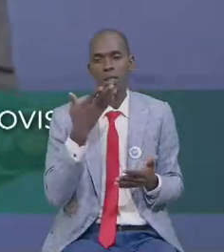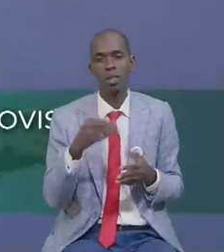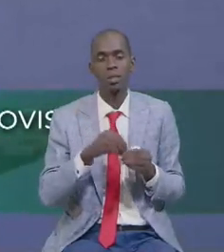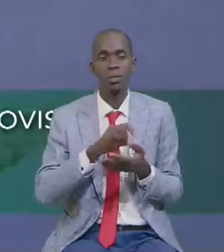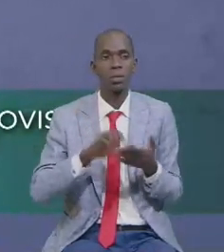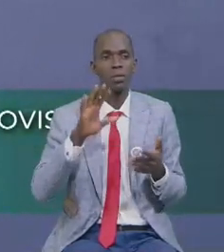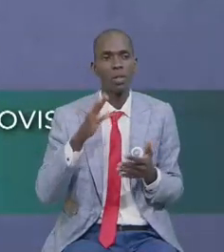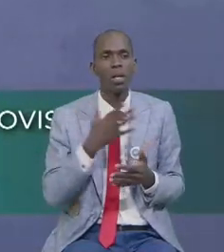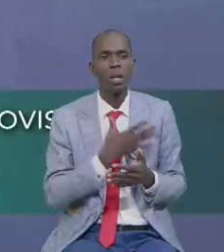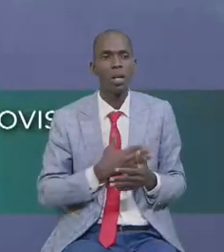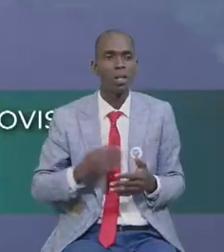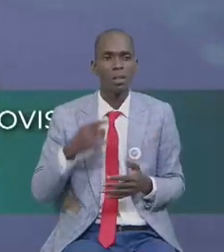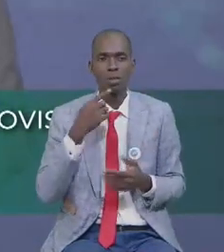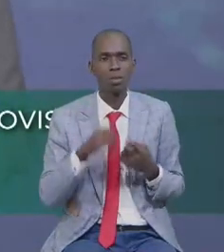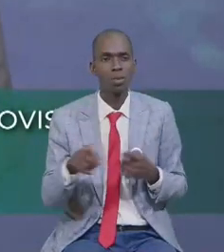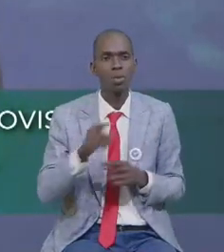encore, si l'un de vous